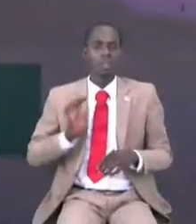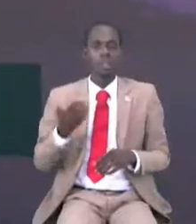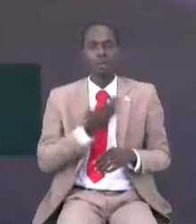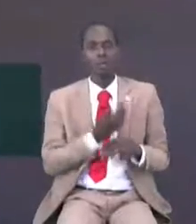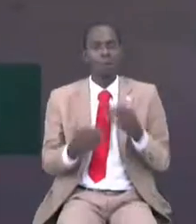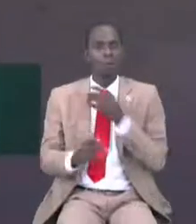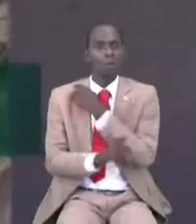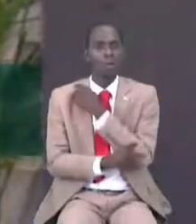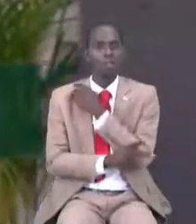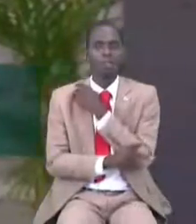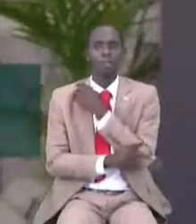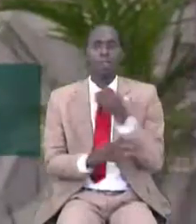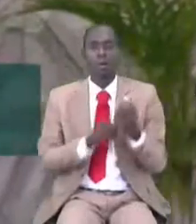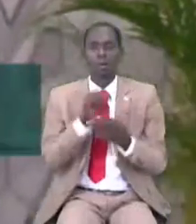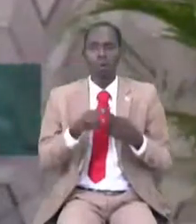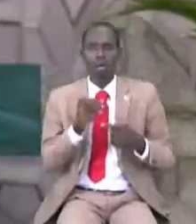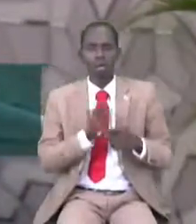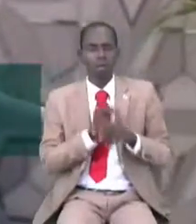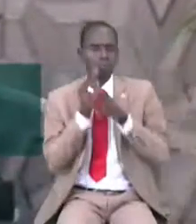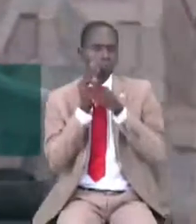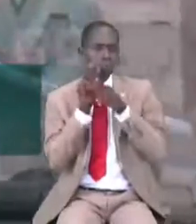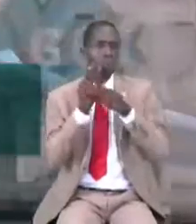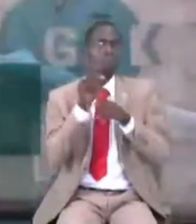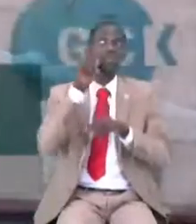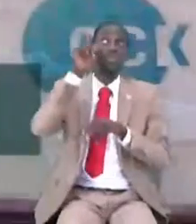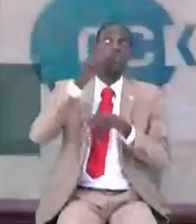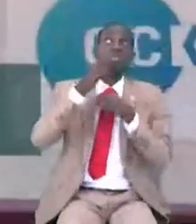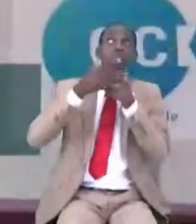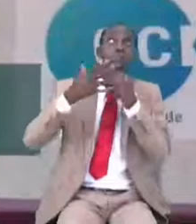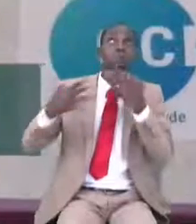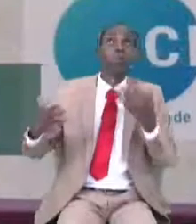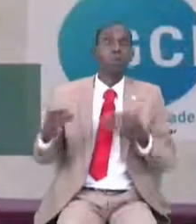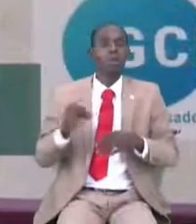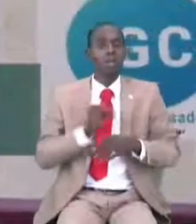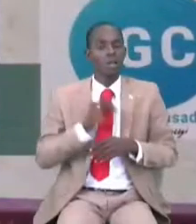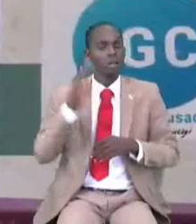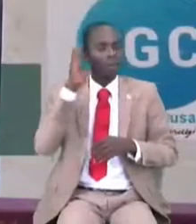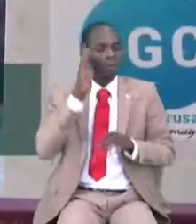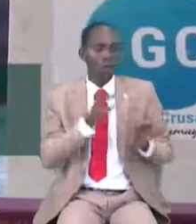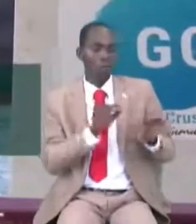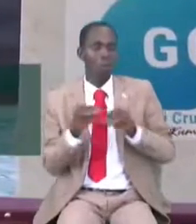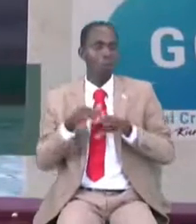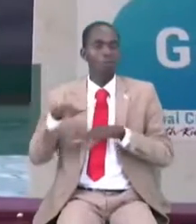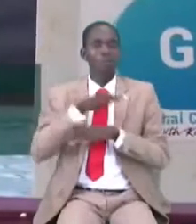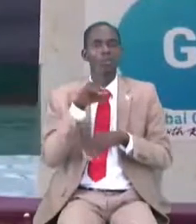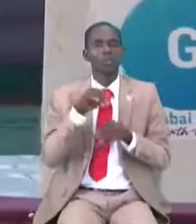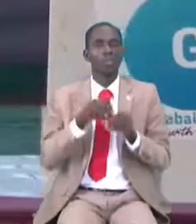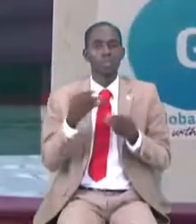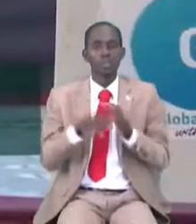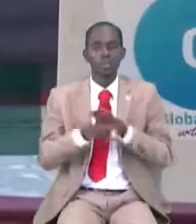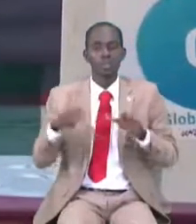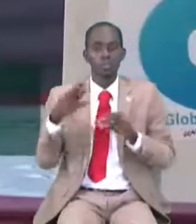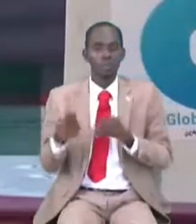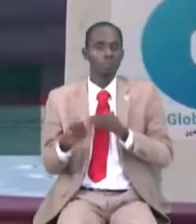vous. En Égypte, ils ont immolé l'agneau et le sang